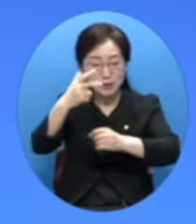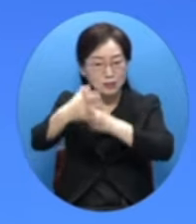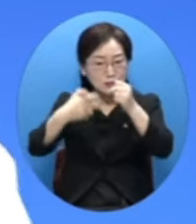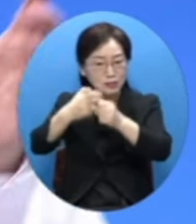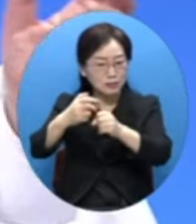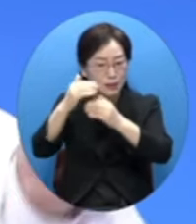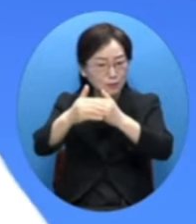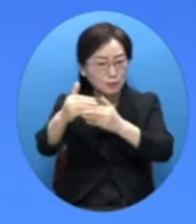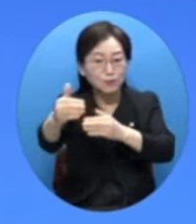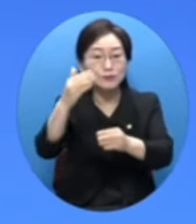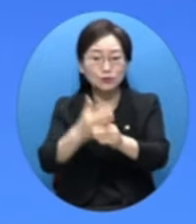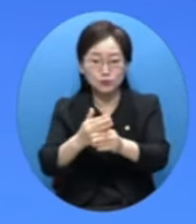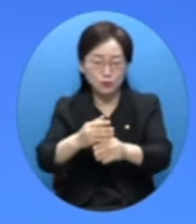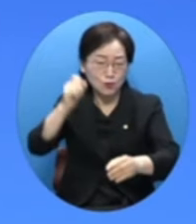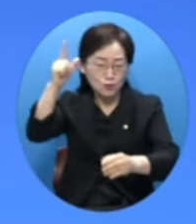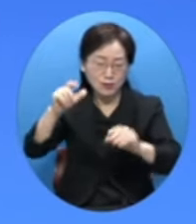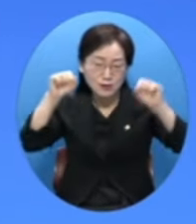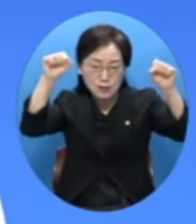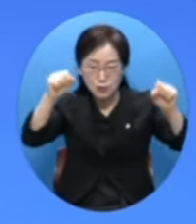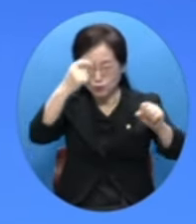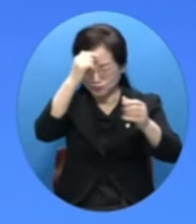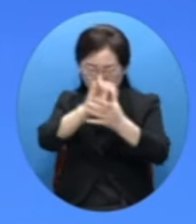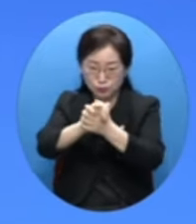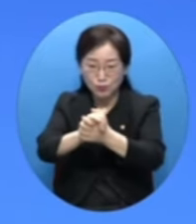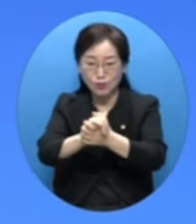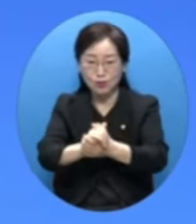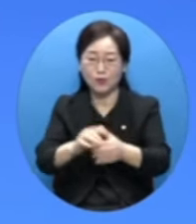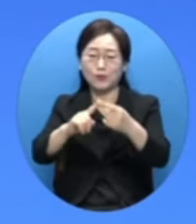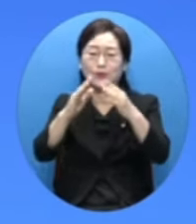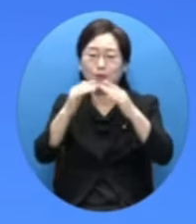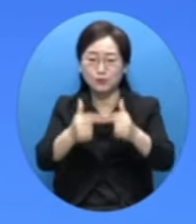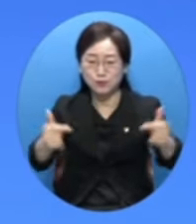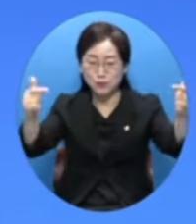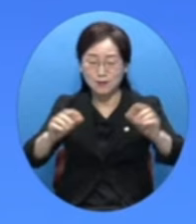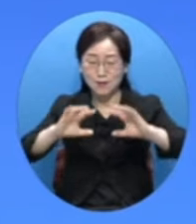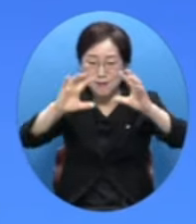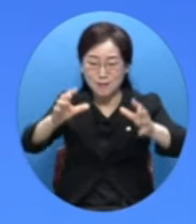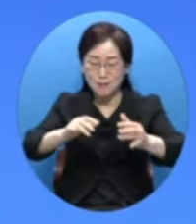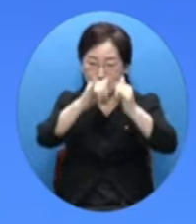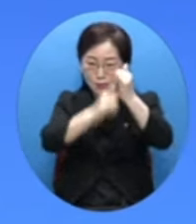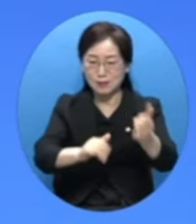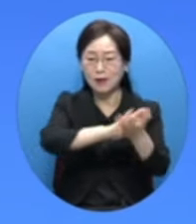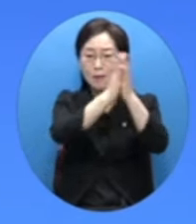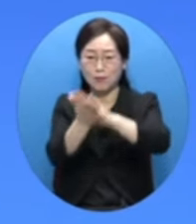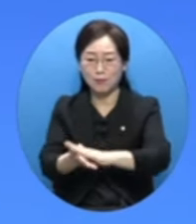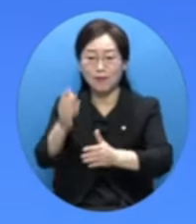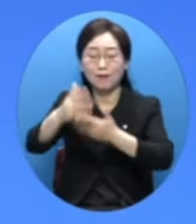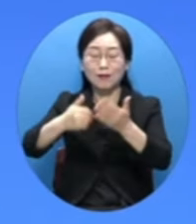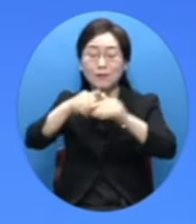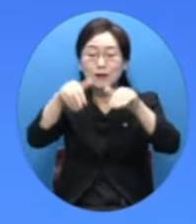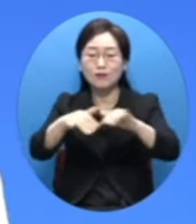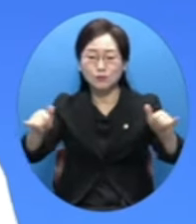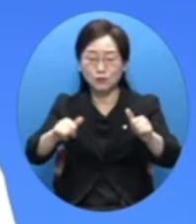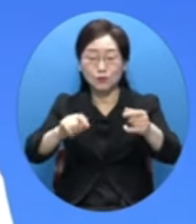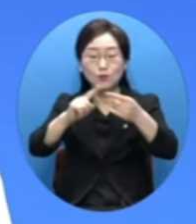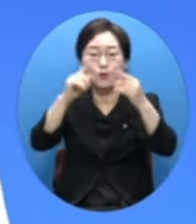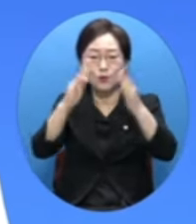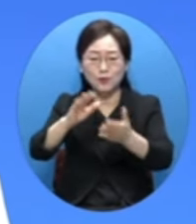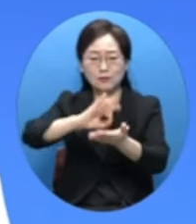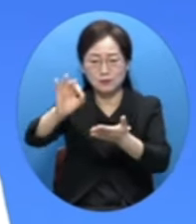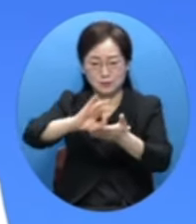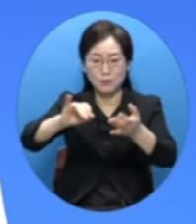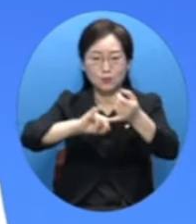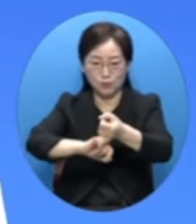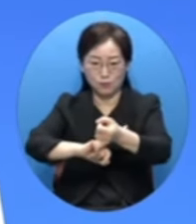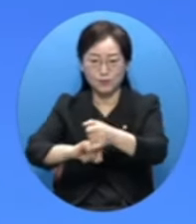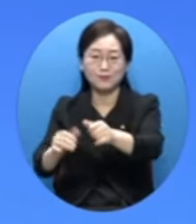나아가면서 위대한 기도운동을 통하여서 교회가 부흥하고 세계 역사를 바꿔나가는 하나님의 일꾼으로 교회로 쓰임받아야 될